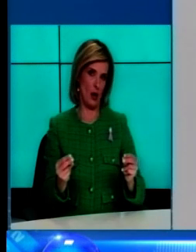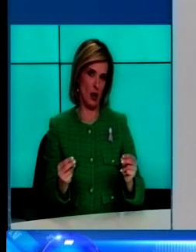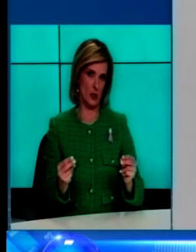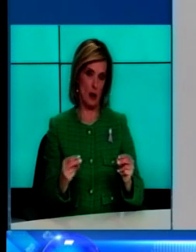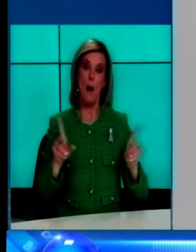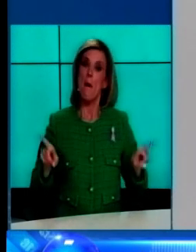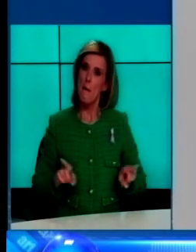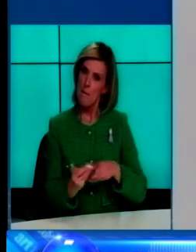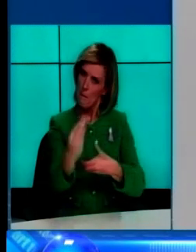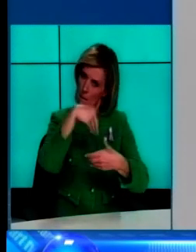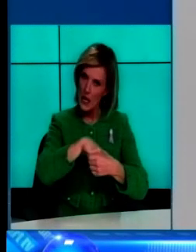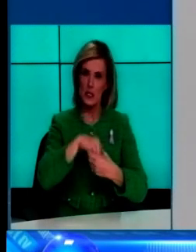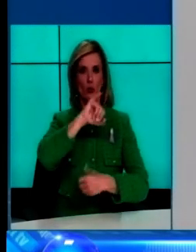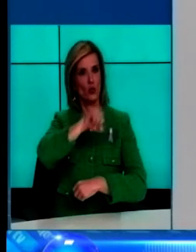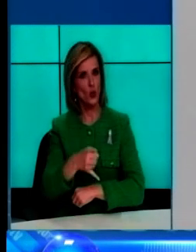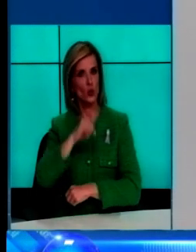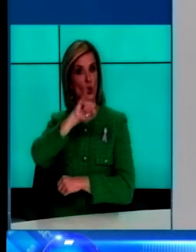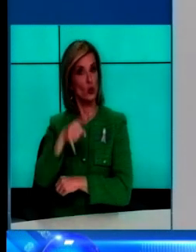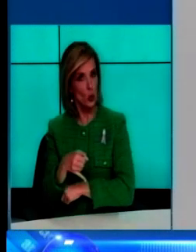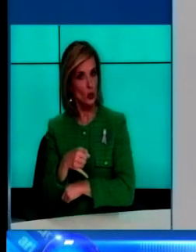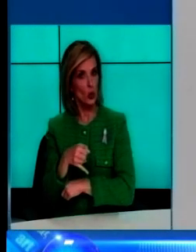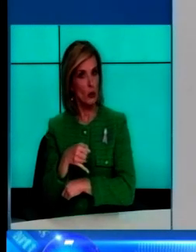του Johnson & Johnson. Έχουμε μια μεγάλη